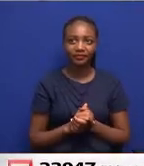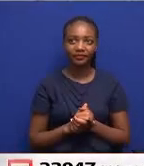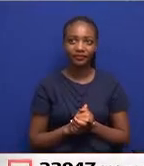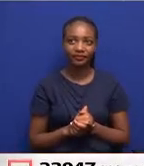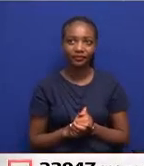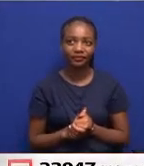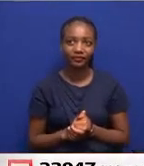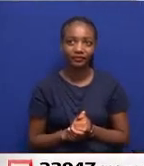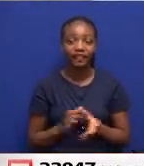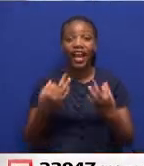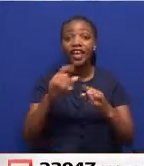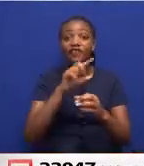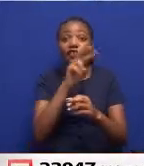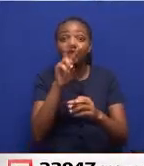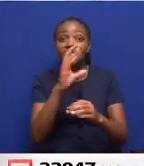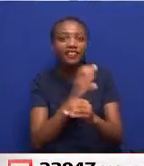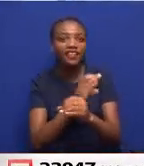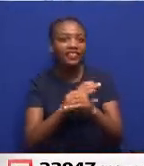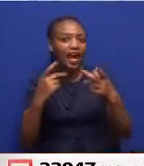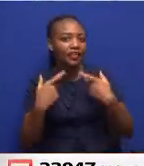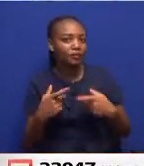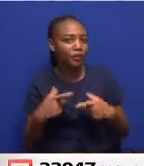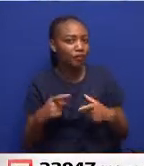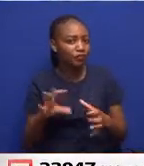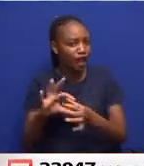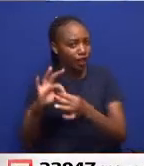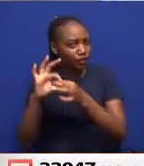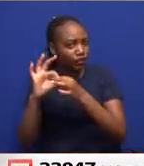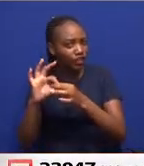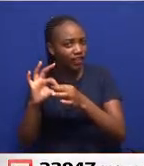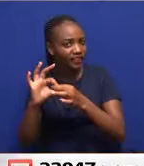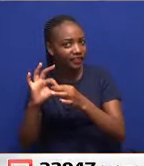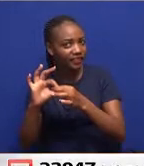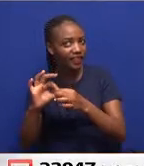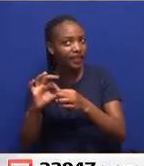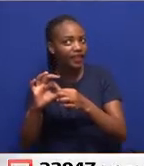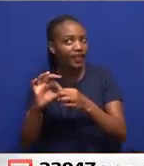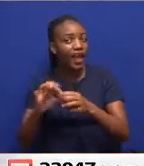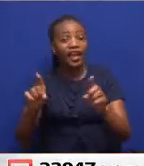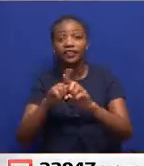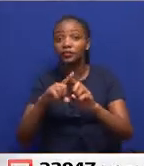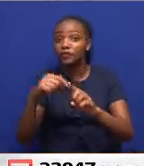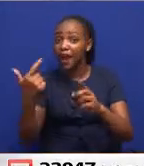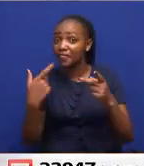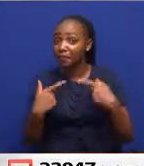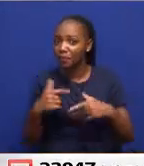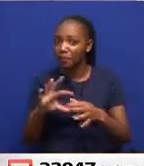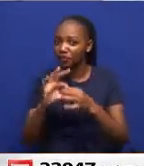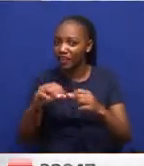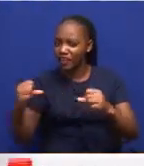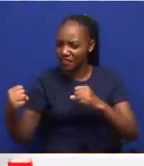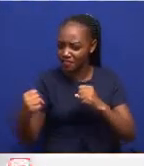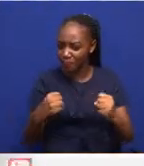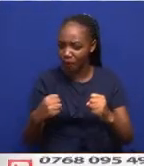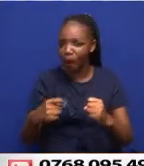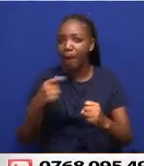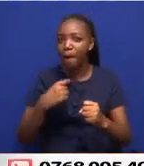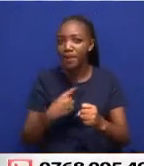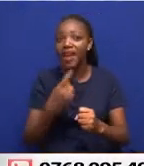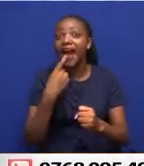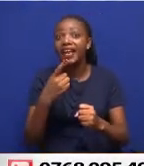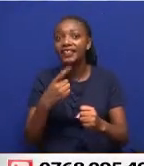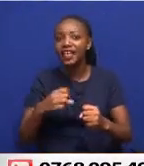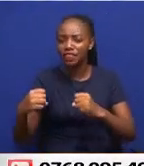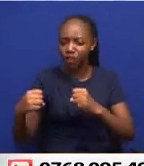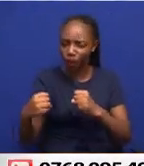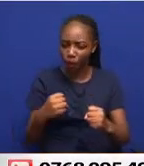see the church people join the war, you see elders joining the war, I repeat, the war will be